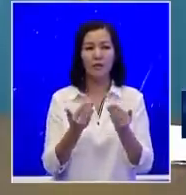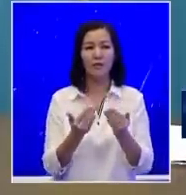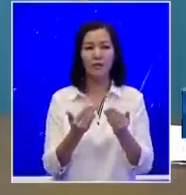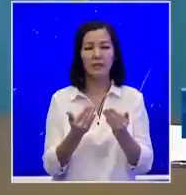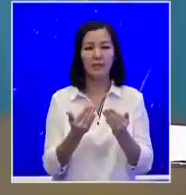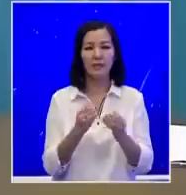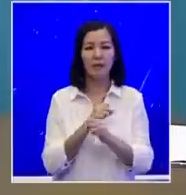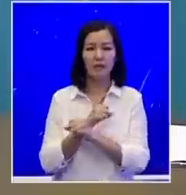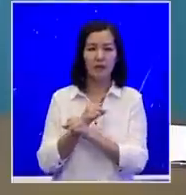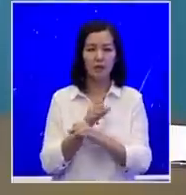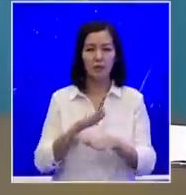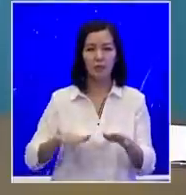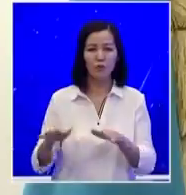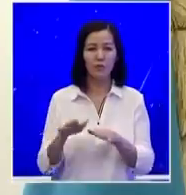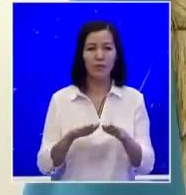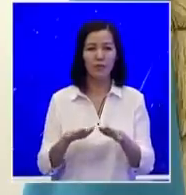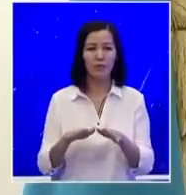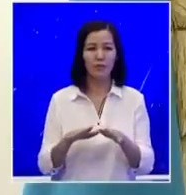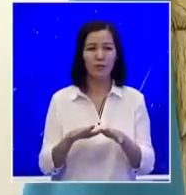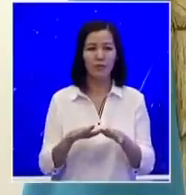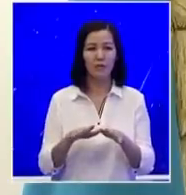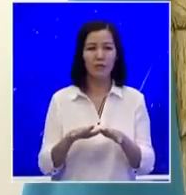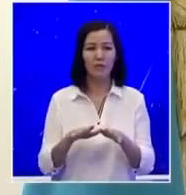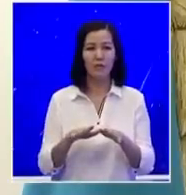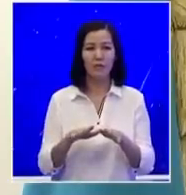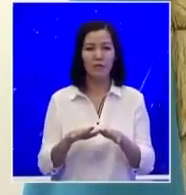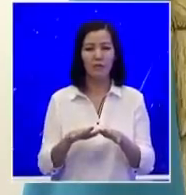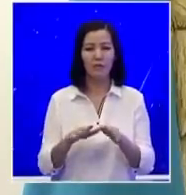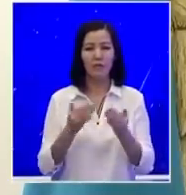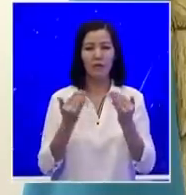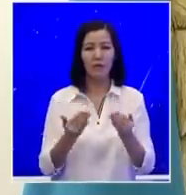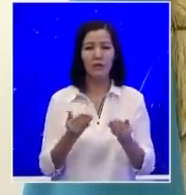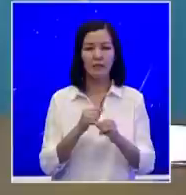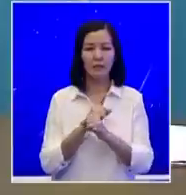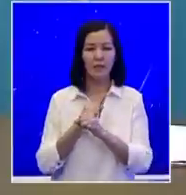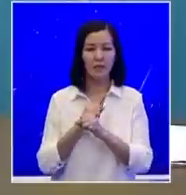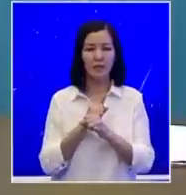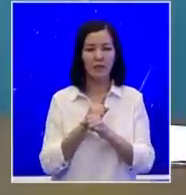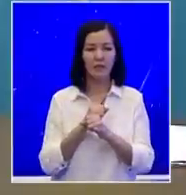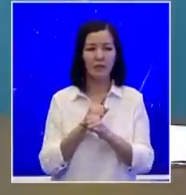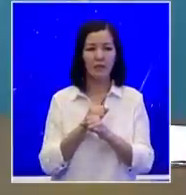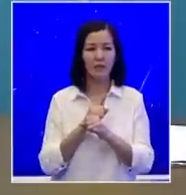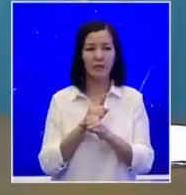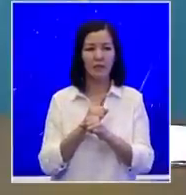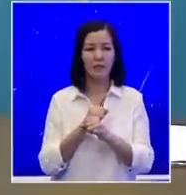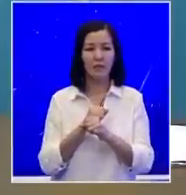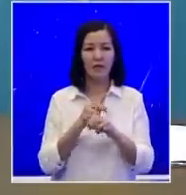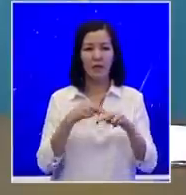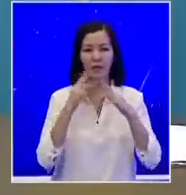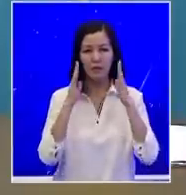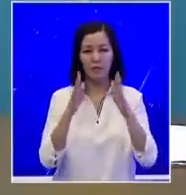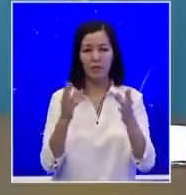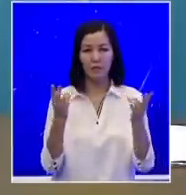участкам. Особенно у нас. Карантинные штанды, когда они на даче как только объявят, дача, особенно дача